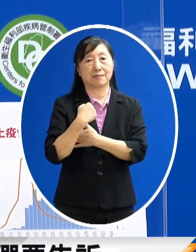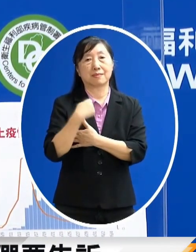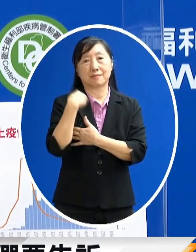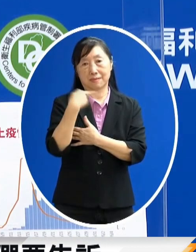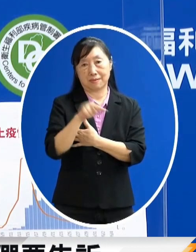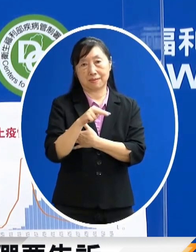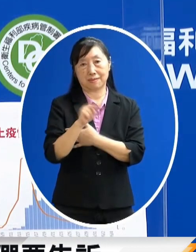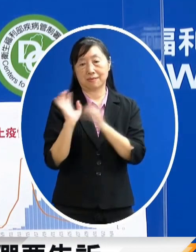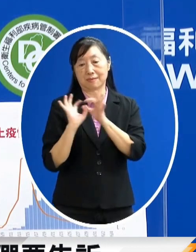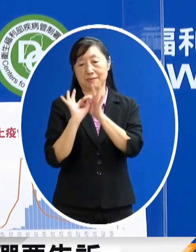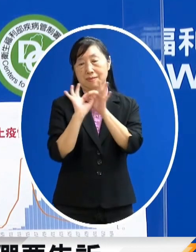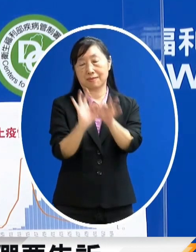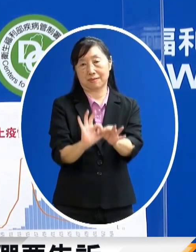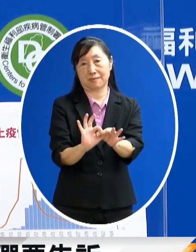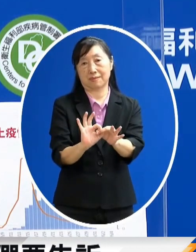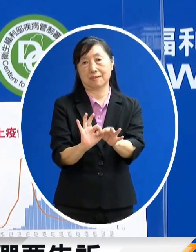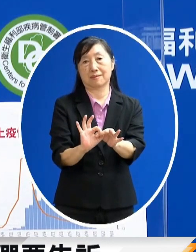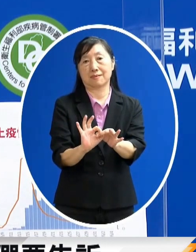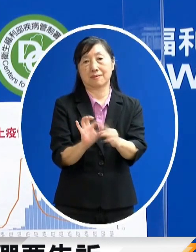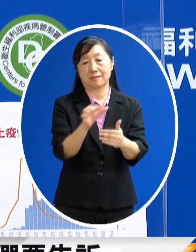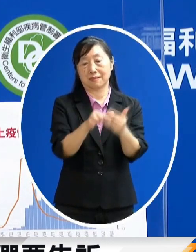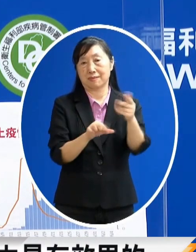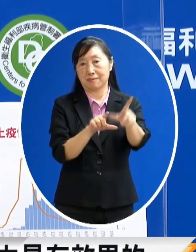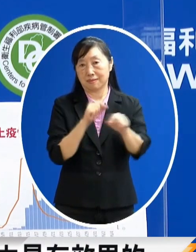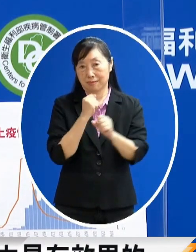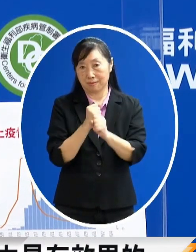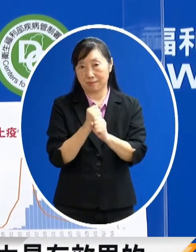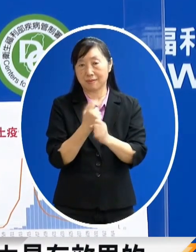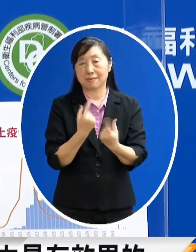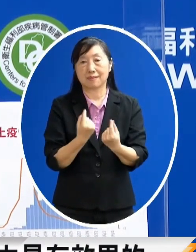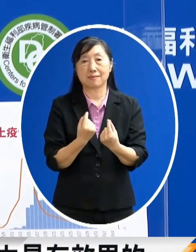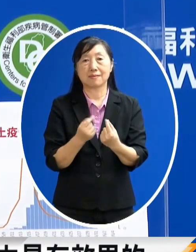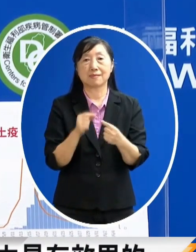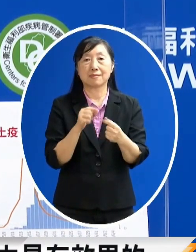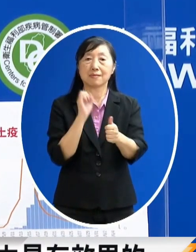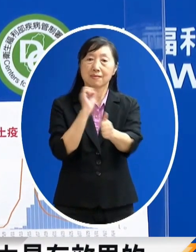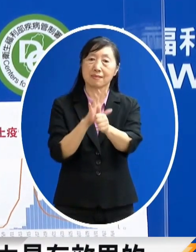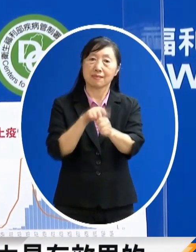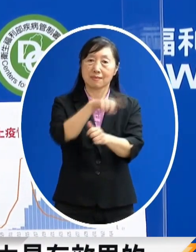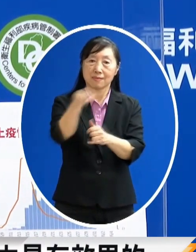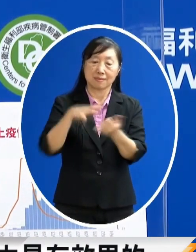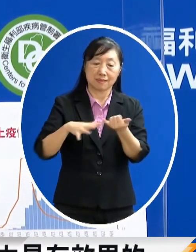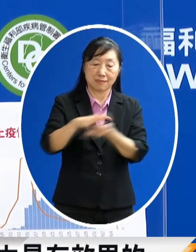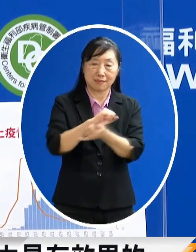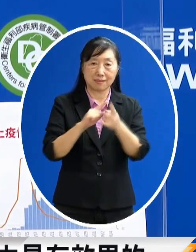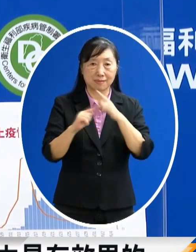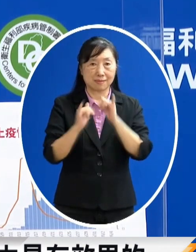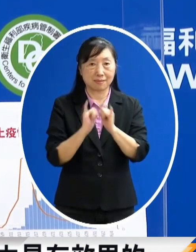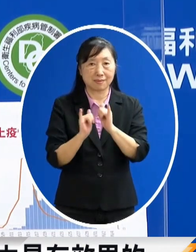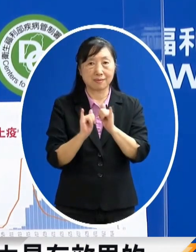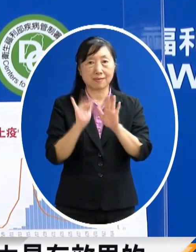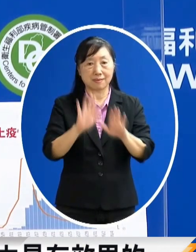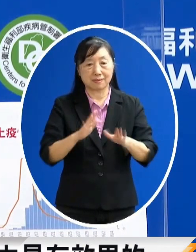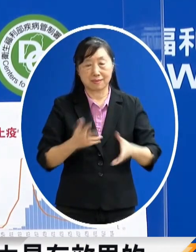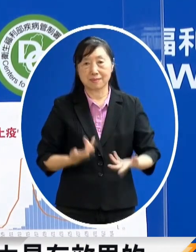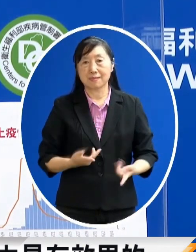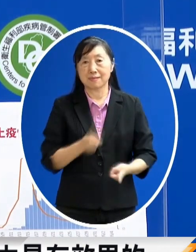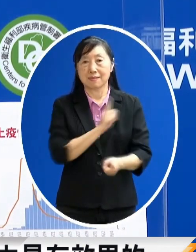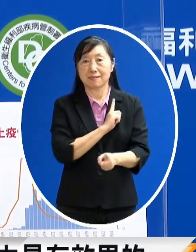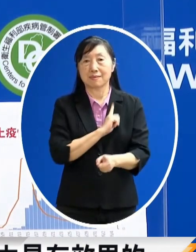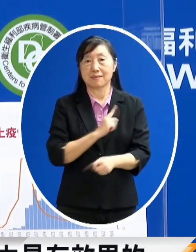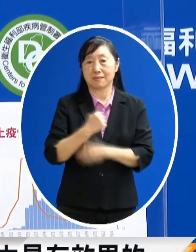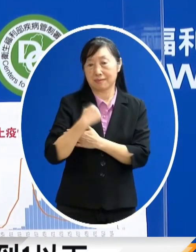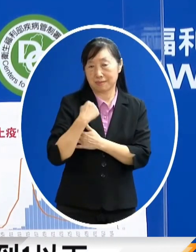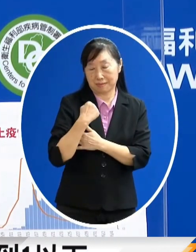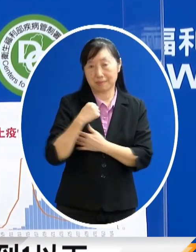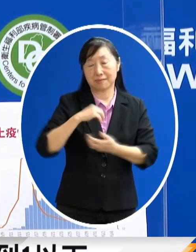为把它维持住。我们要告诉全国的人民，大家的这样的一个牺牲跟努力是有